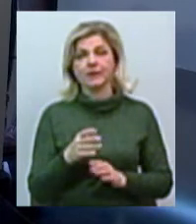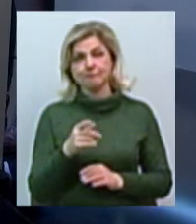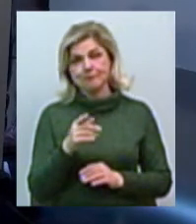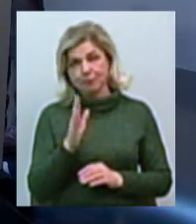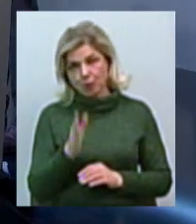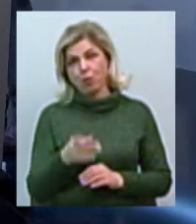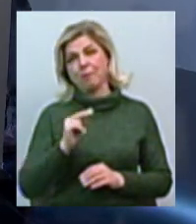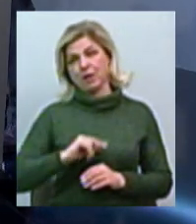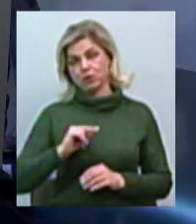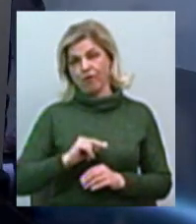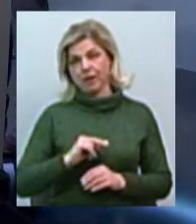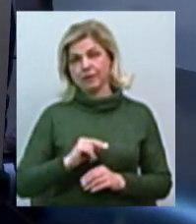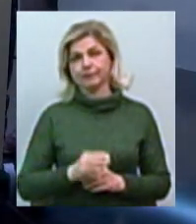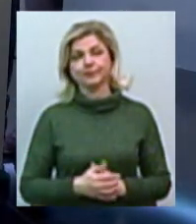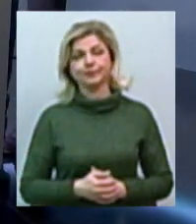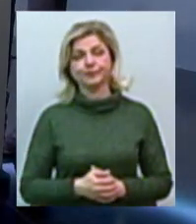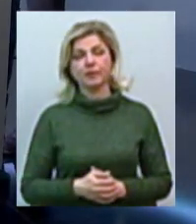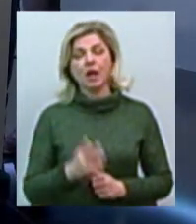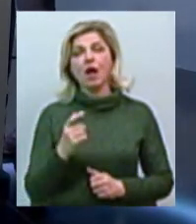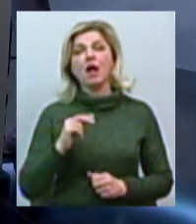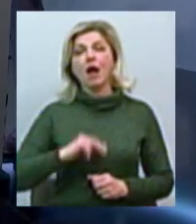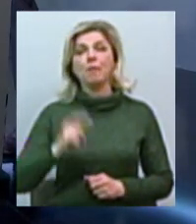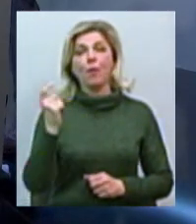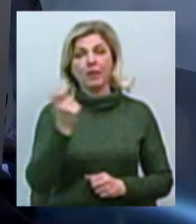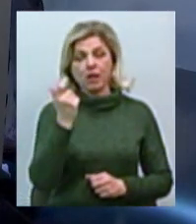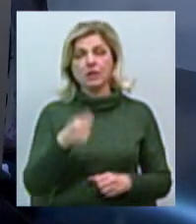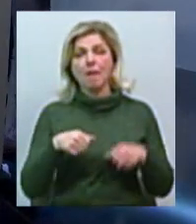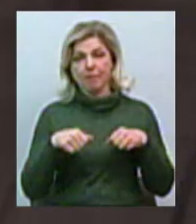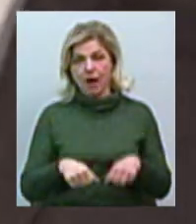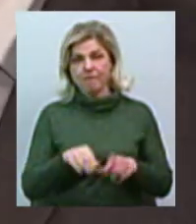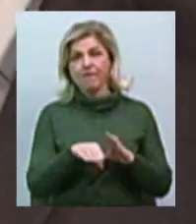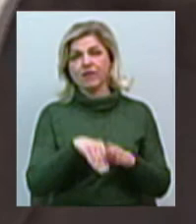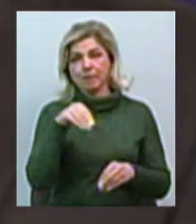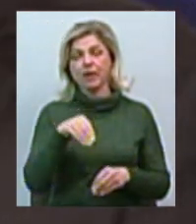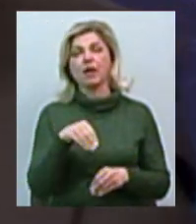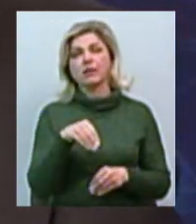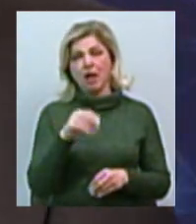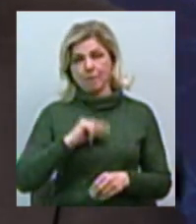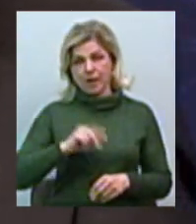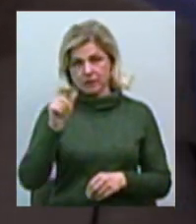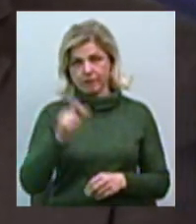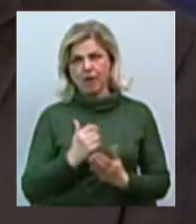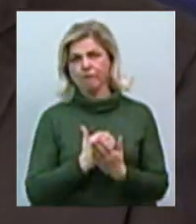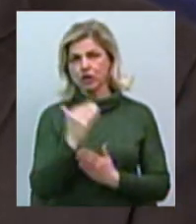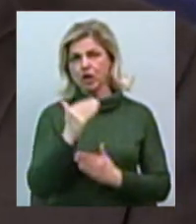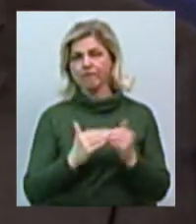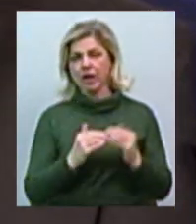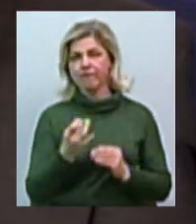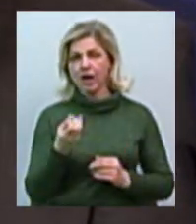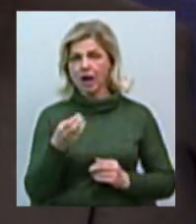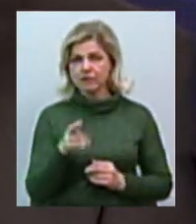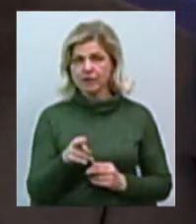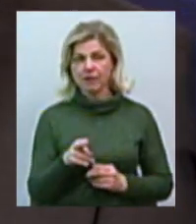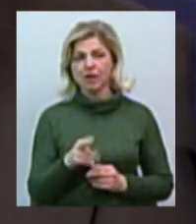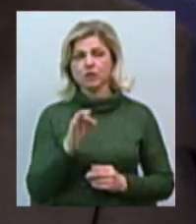значить, будеш працювати на вигідні для себе. Роботодавець вправі сьогодні вибирати працівника з вищою кваліфікацією,